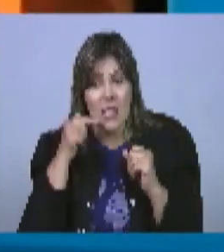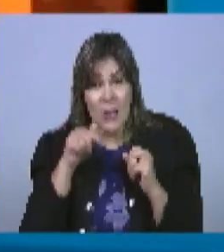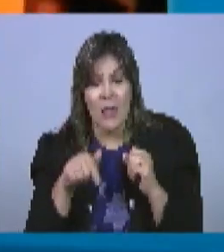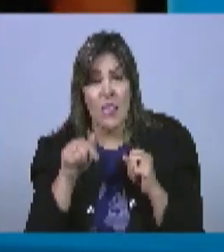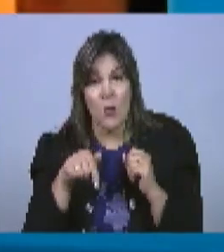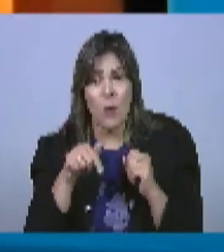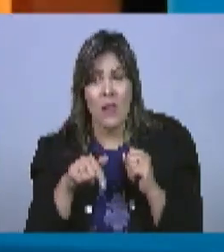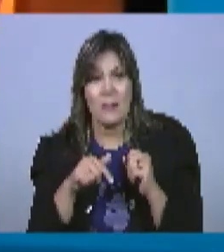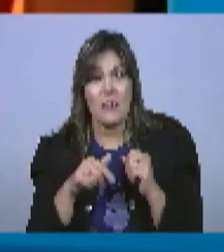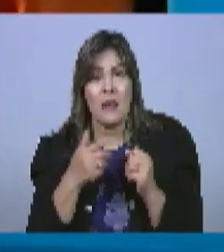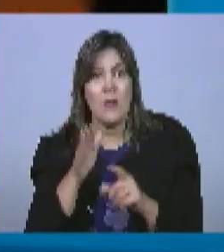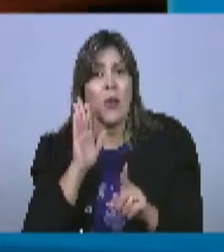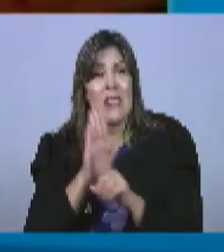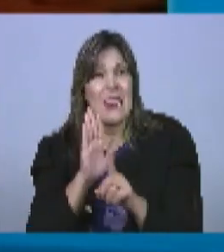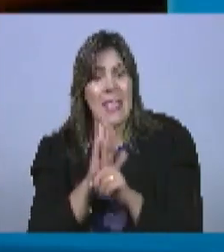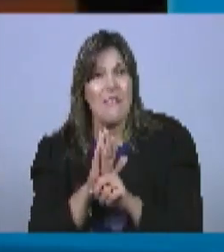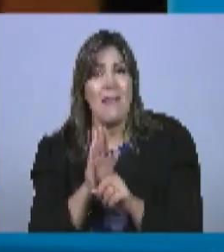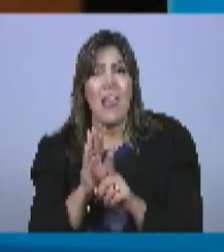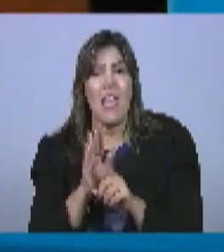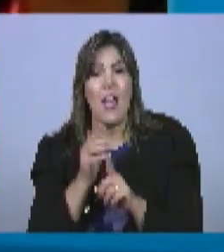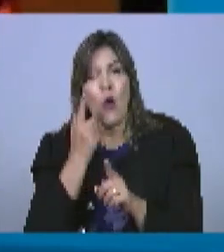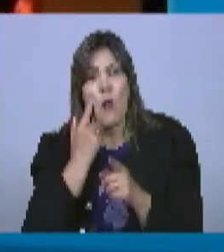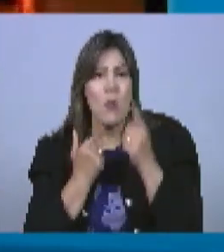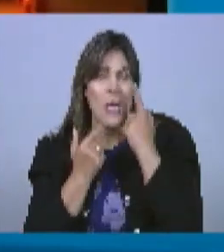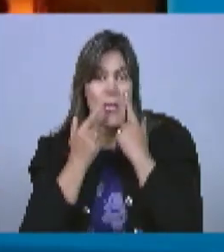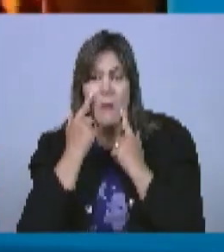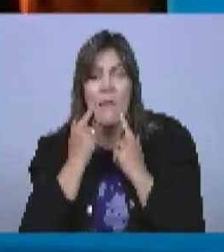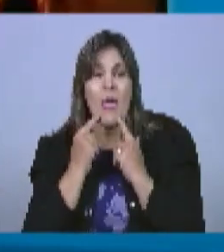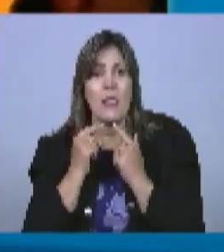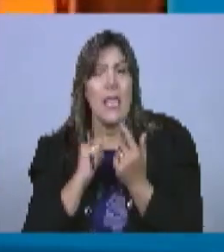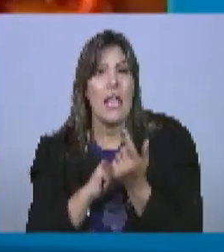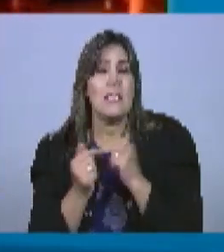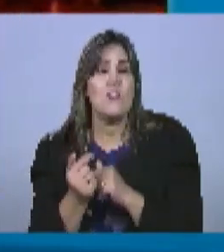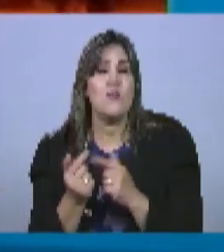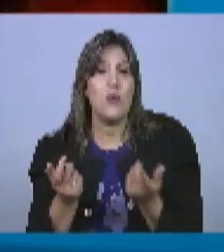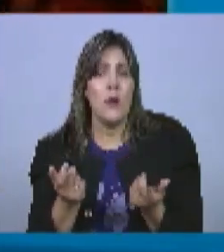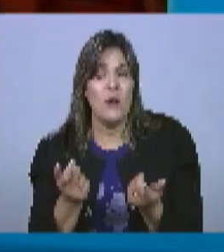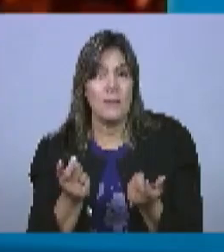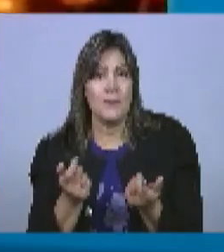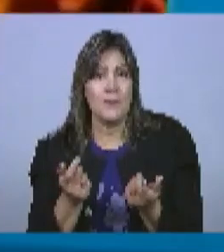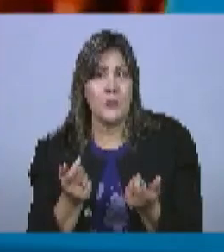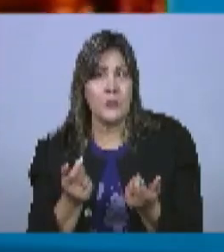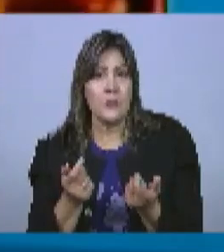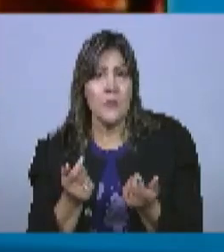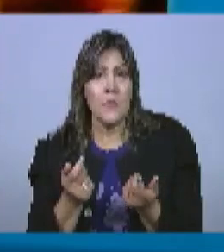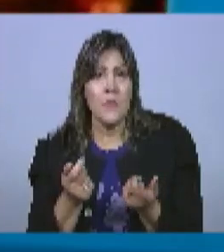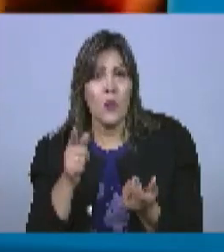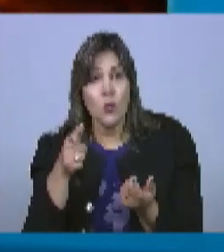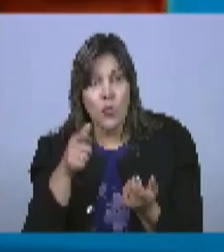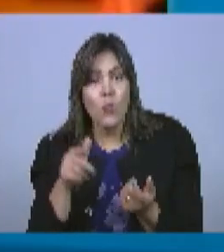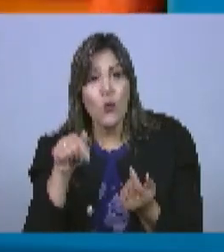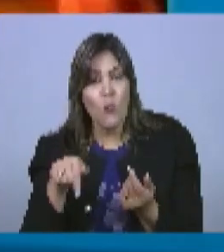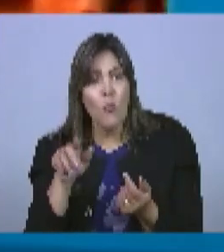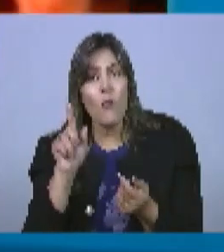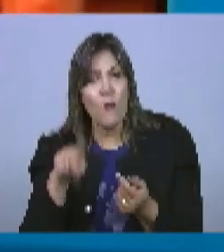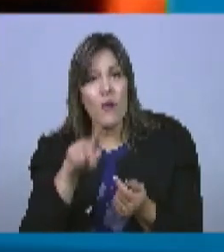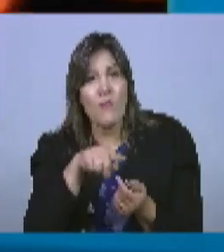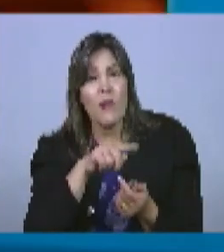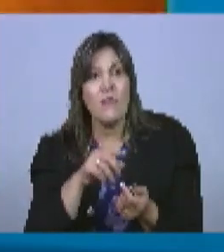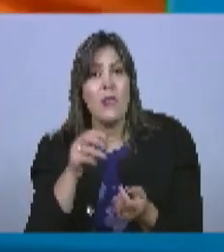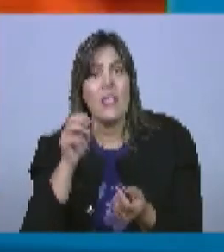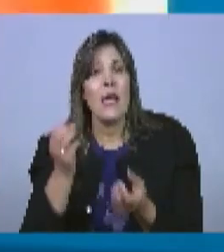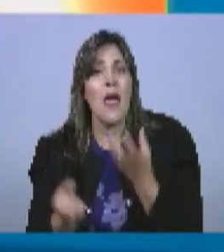يعني الدفاع والتباكي على المسيح في حين حرق الكنائس